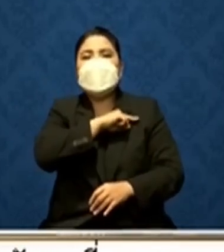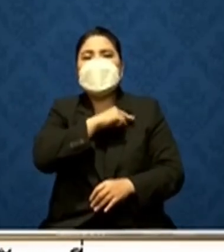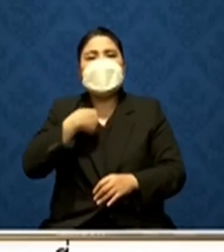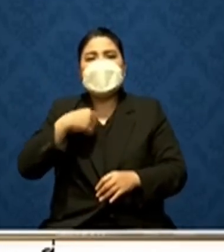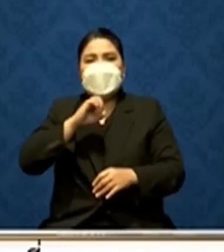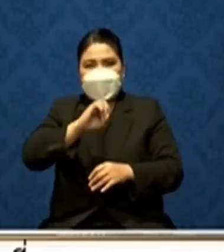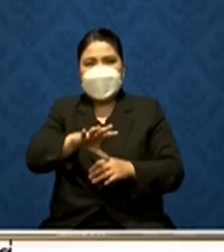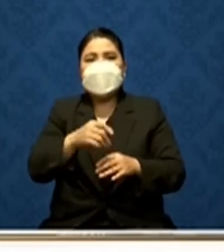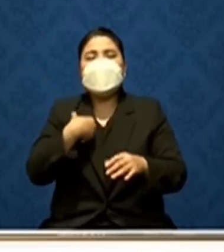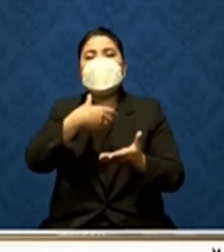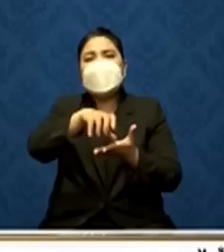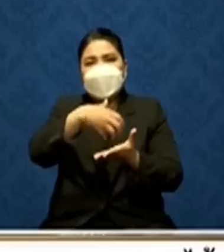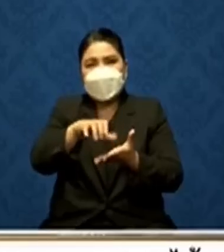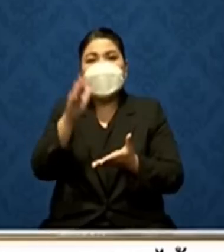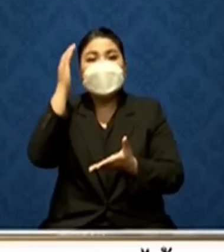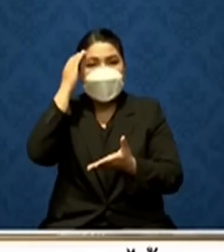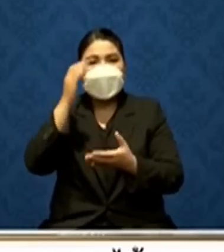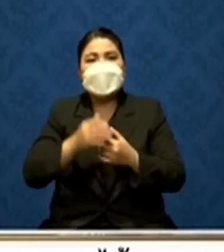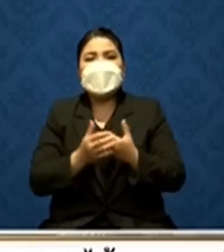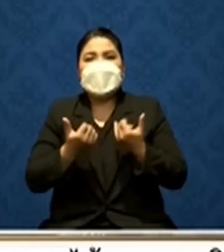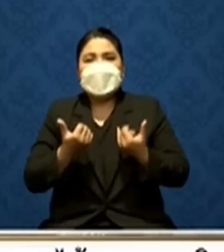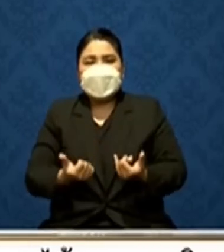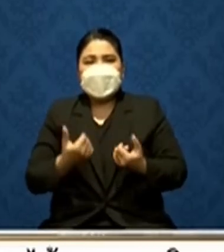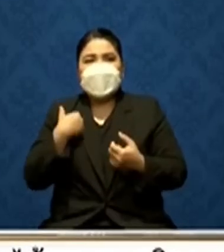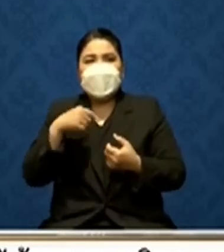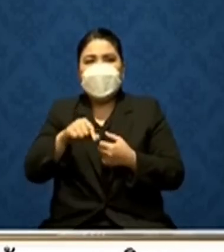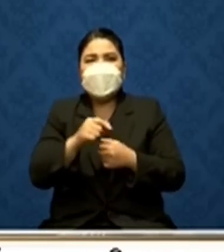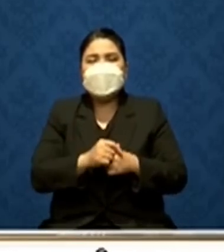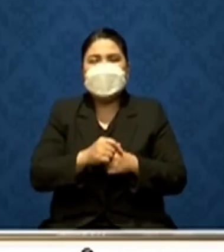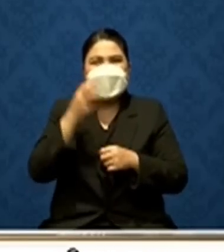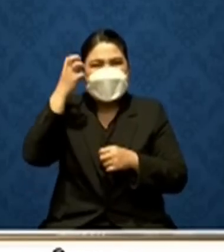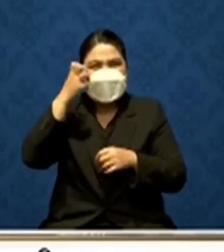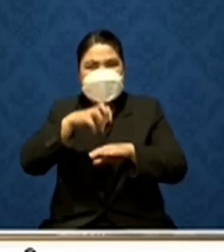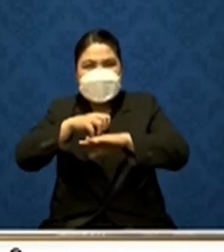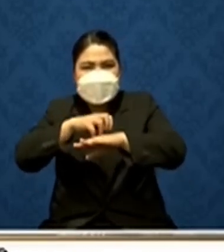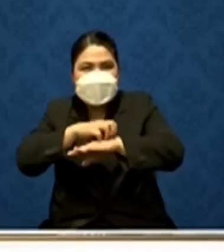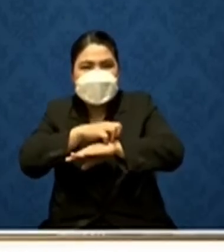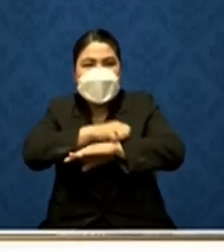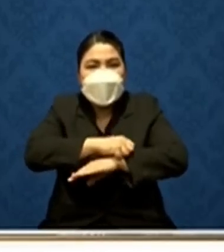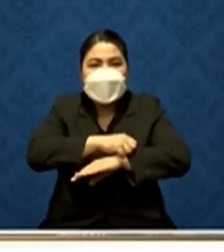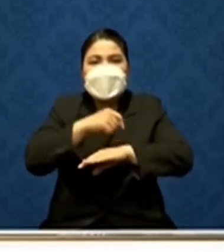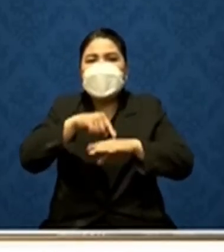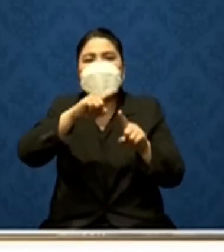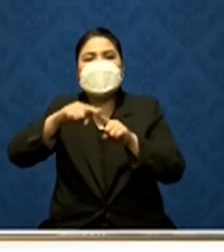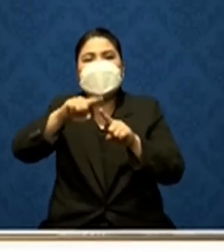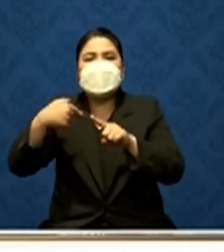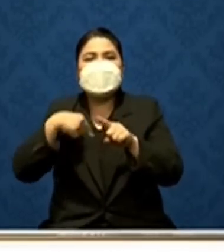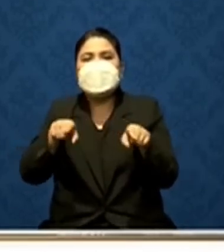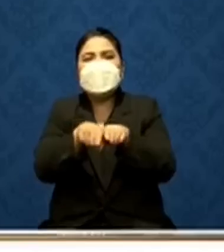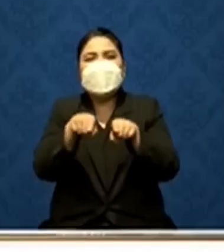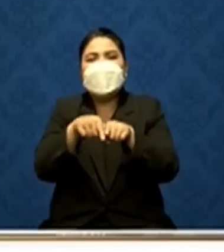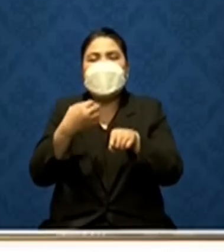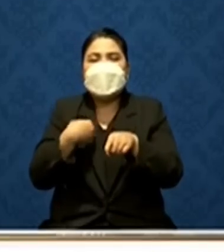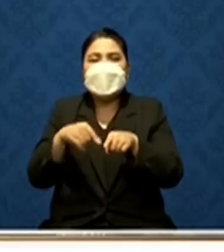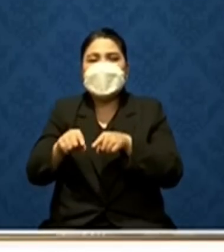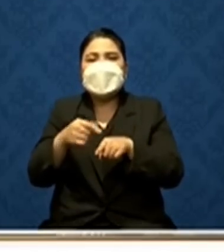ที่ผมได้กลับเปลี่ยนไปตัดวงจรเห็บเผาเหล่าประสิทธิ์ที่คอยสูบเลือดประเทศชาติและพี่น้อง